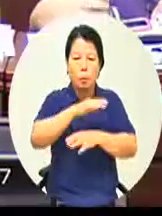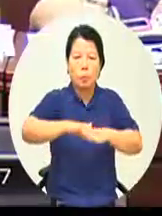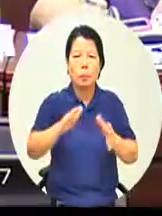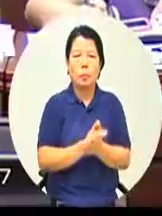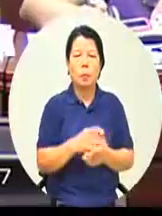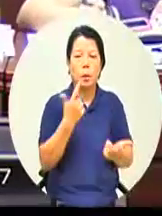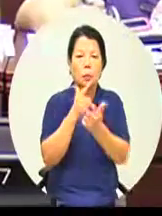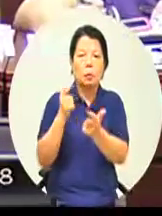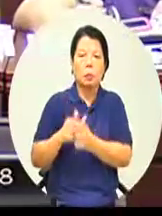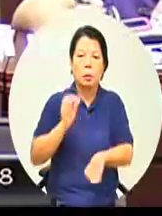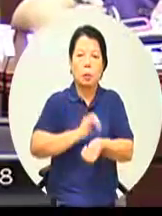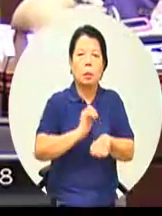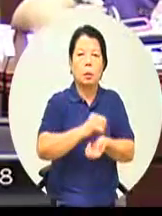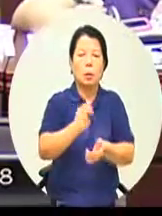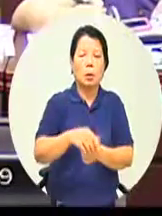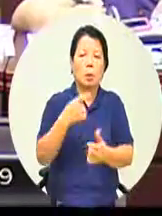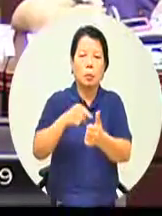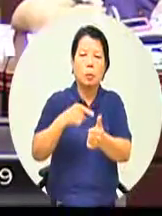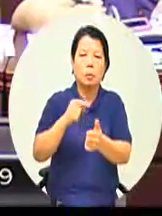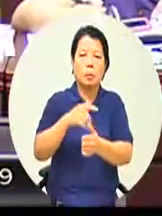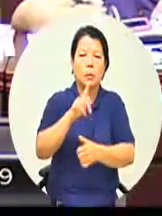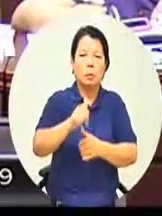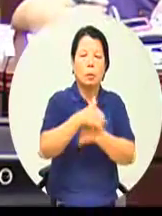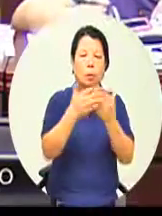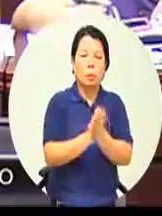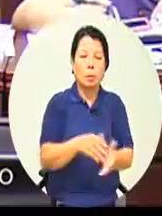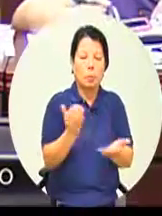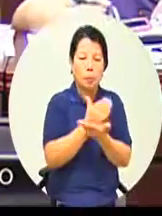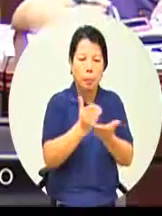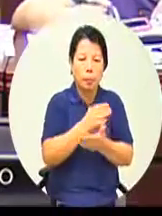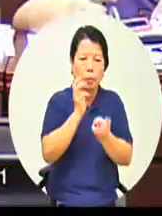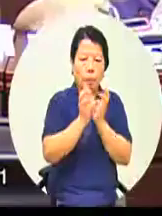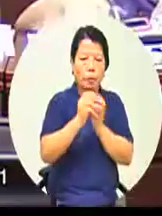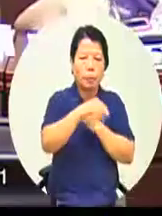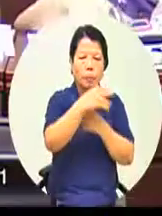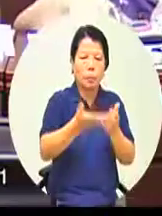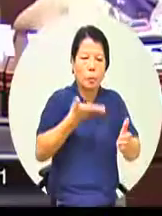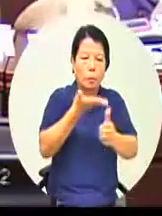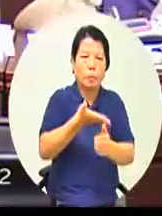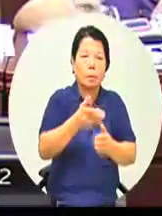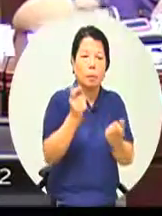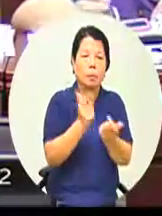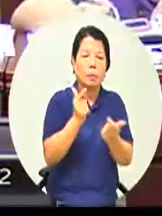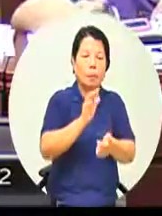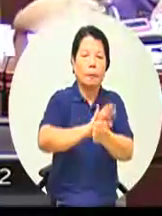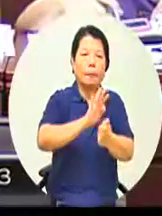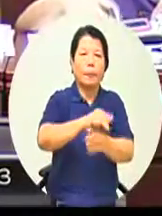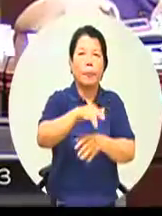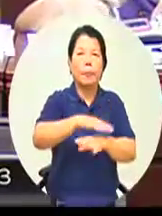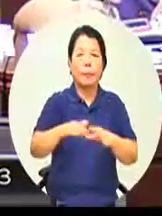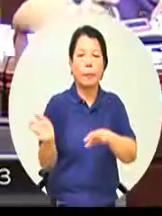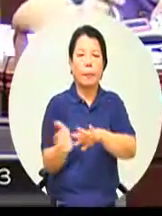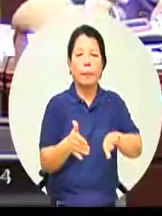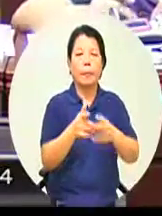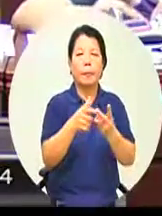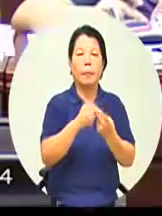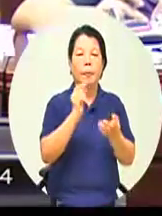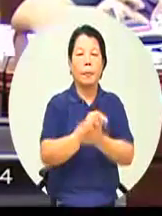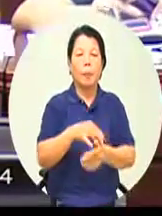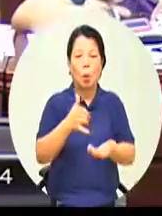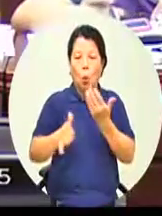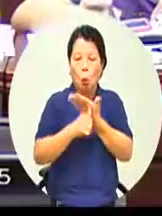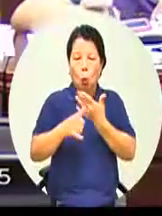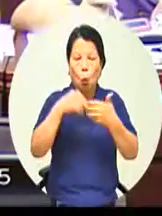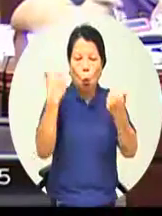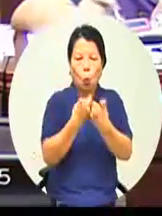适当的医疗跟辅导人员来经过审慎评估以后给予他适当的一个帮助哦。那另外提到那个反毒活动